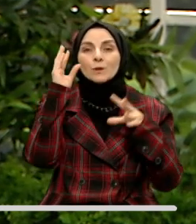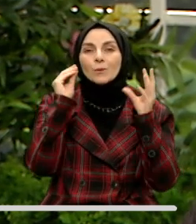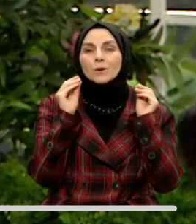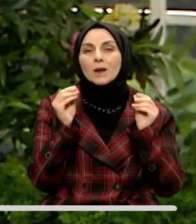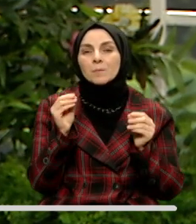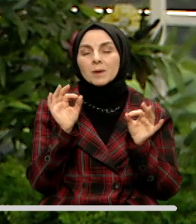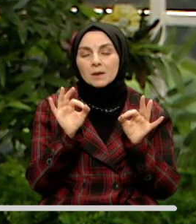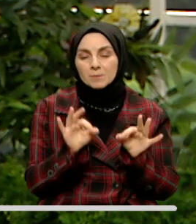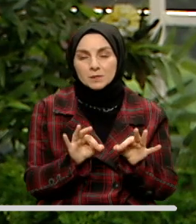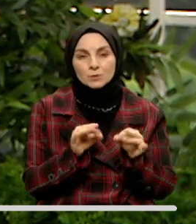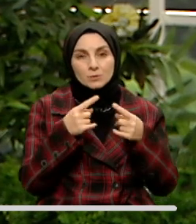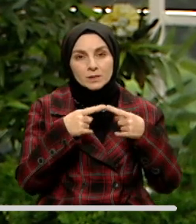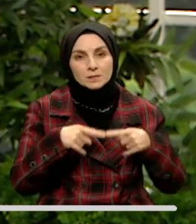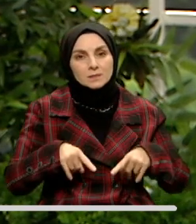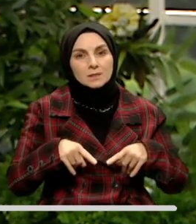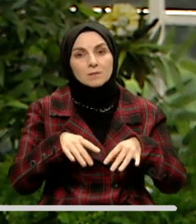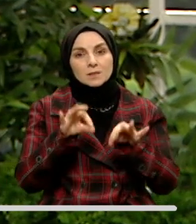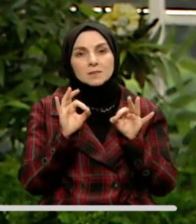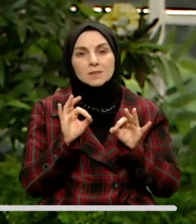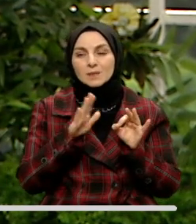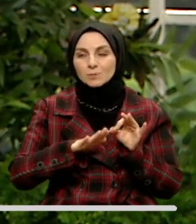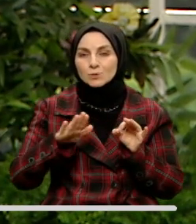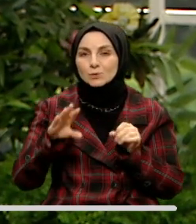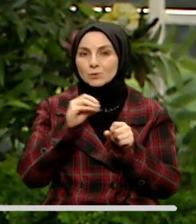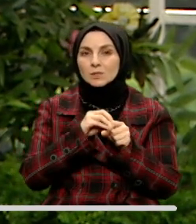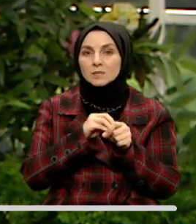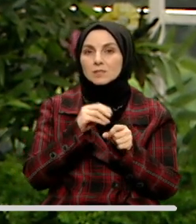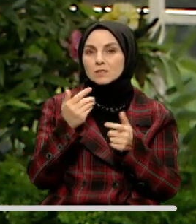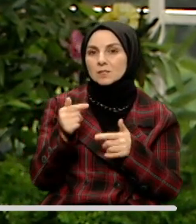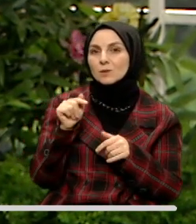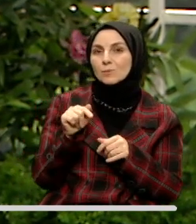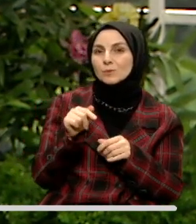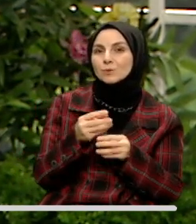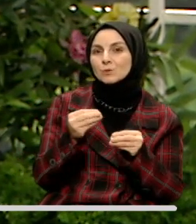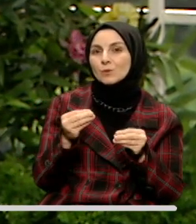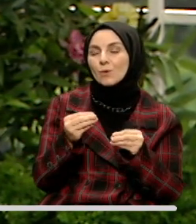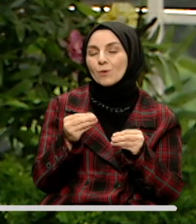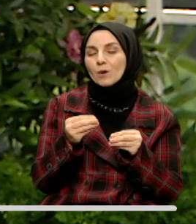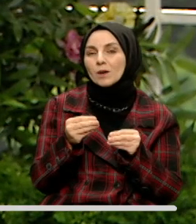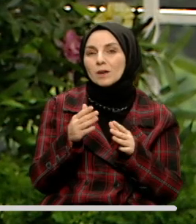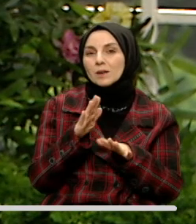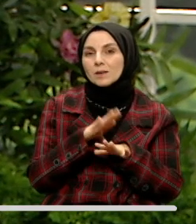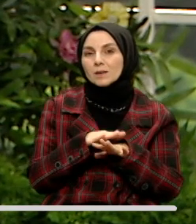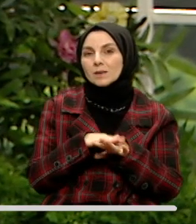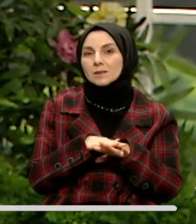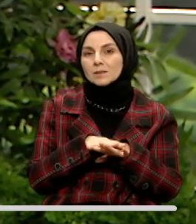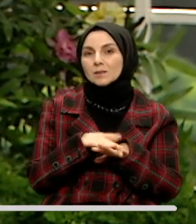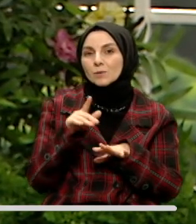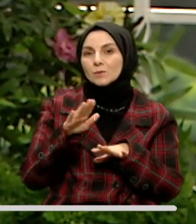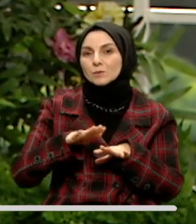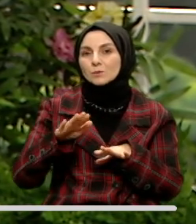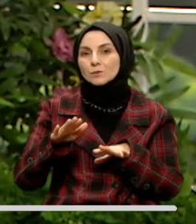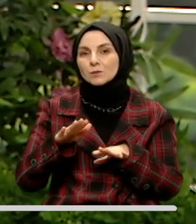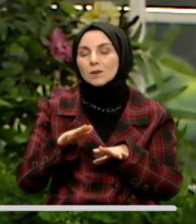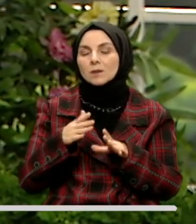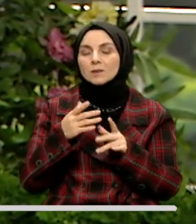babalara yaptıkları her şey için bugün çok yüklendim. Vicdan azabı çekiyorum. Oradan bir atıfta bulunayım. Yaptıkları her